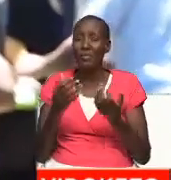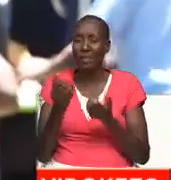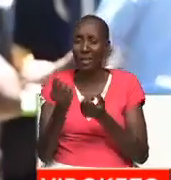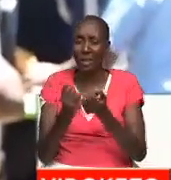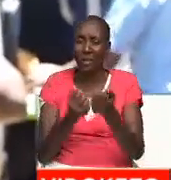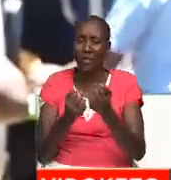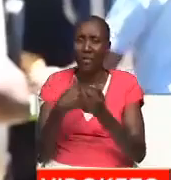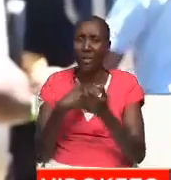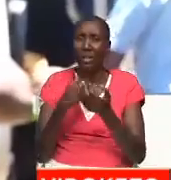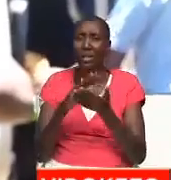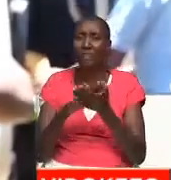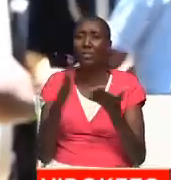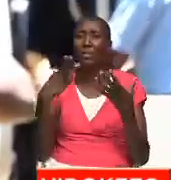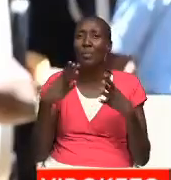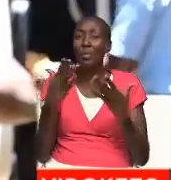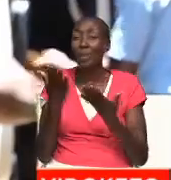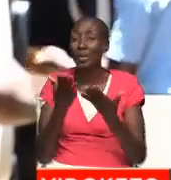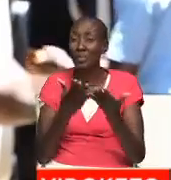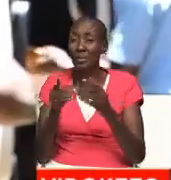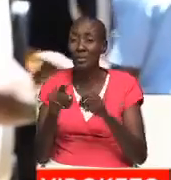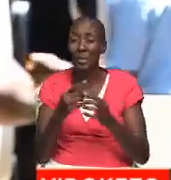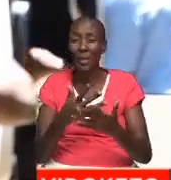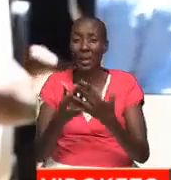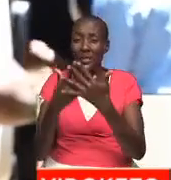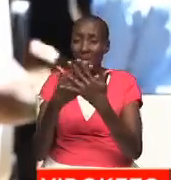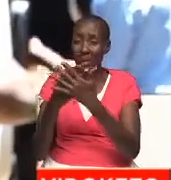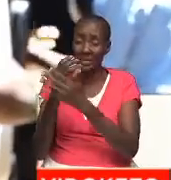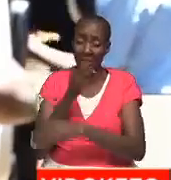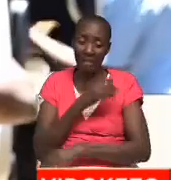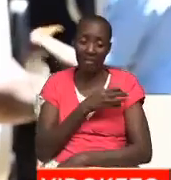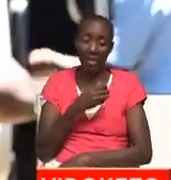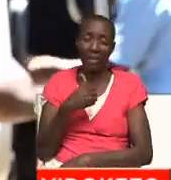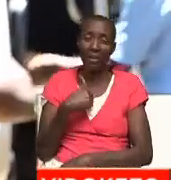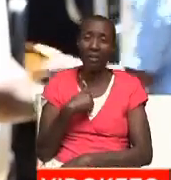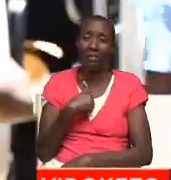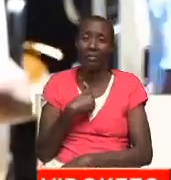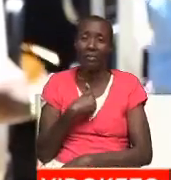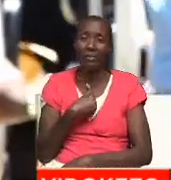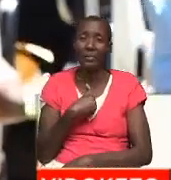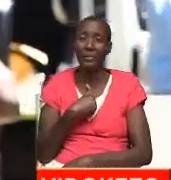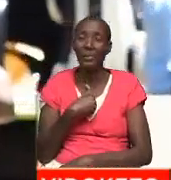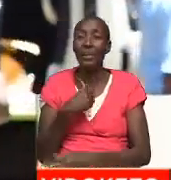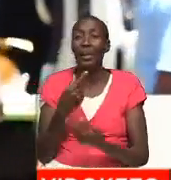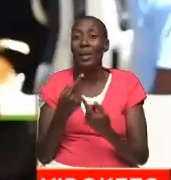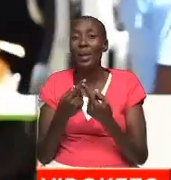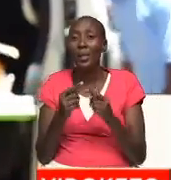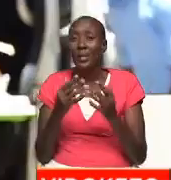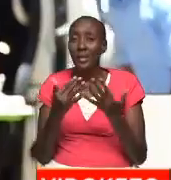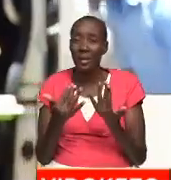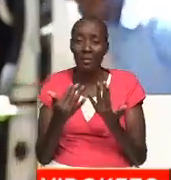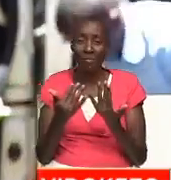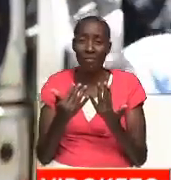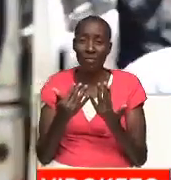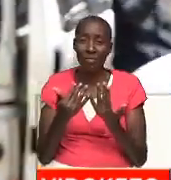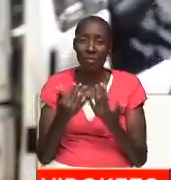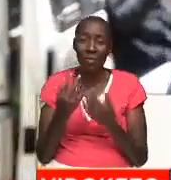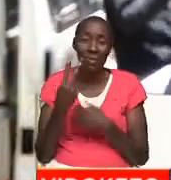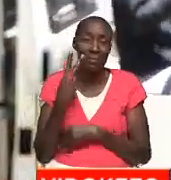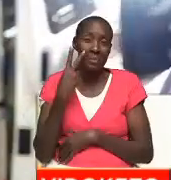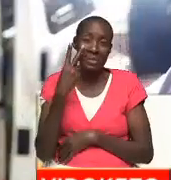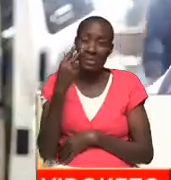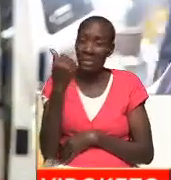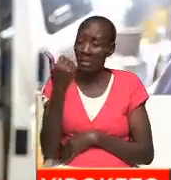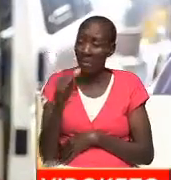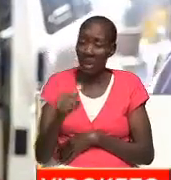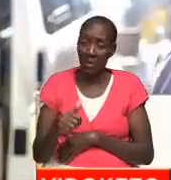ni abiria wengi, maybe kutakuwa na crackdown, so that was the fear, yeah? But bado sijaona anything